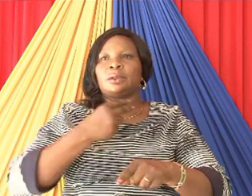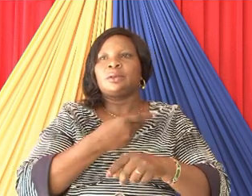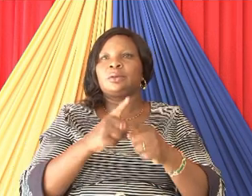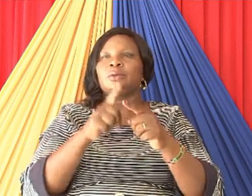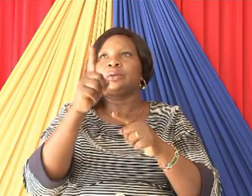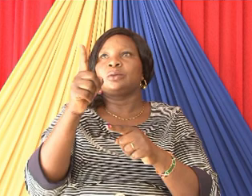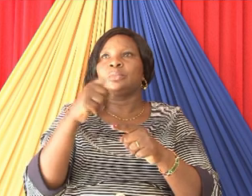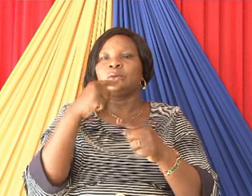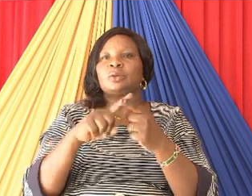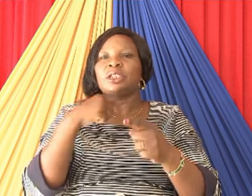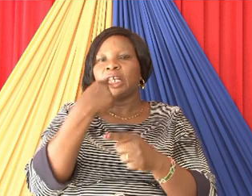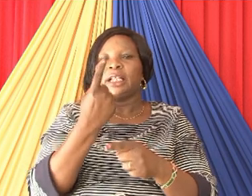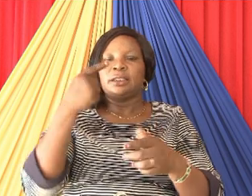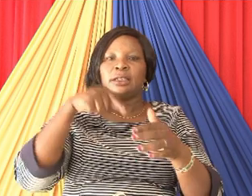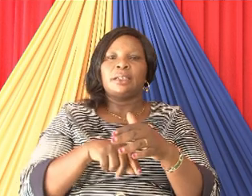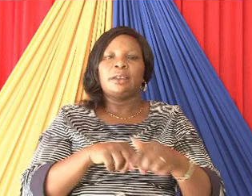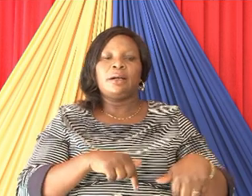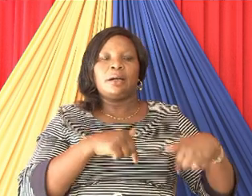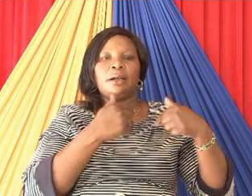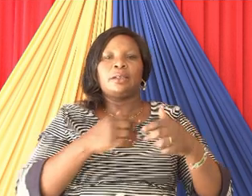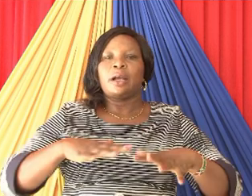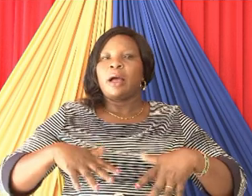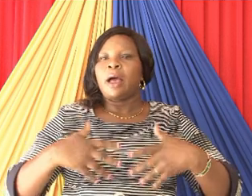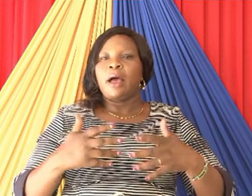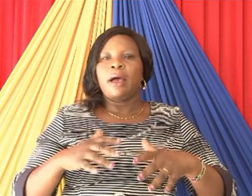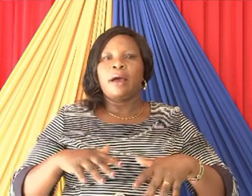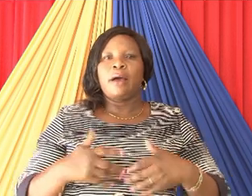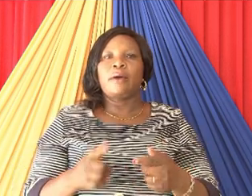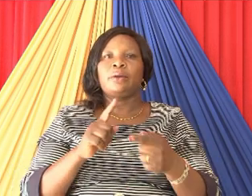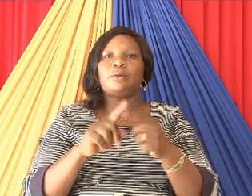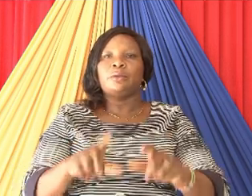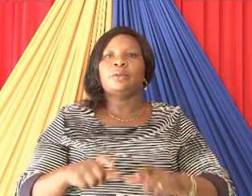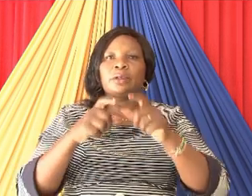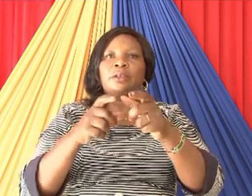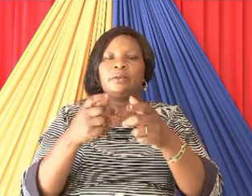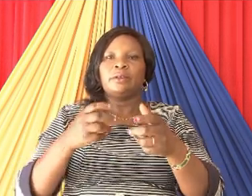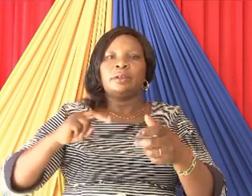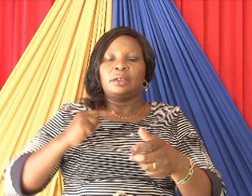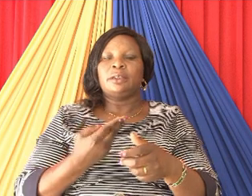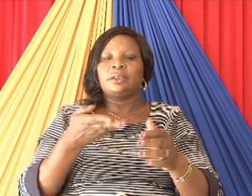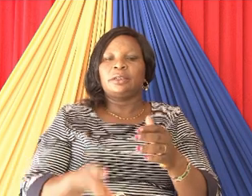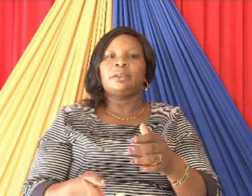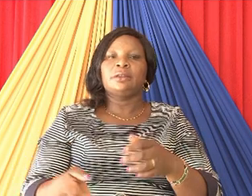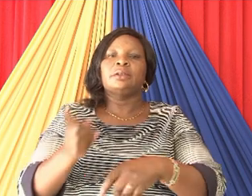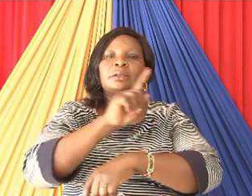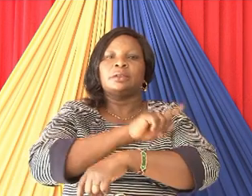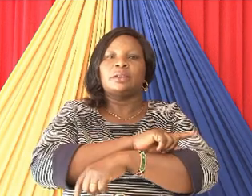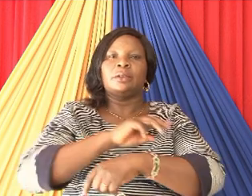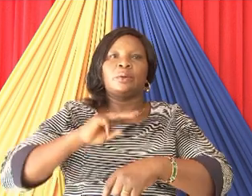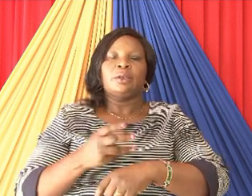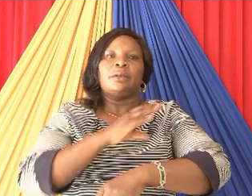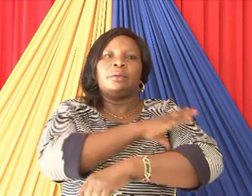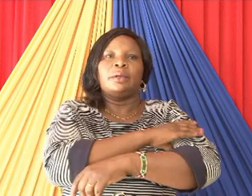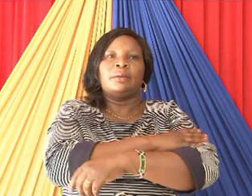Tukwambie Mungu wetu, katika mioyo yetu, tuna furaha ya kuwa umetupatia siku hii ya leo. Sisi tumekuja hapa, tuna nguvu,